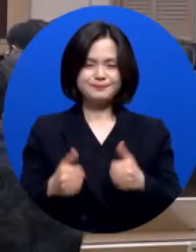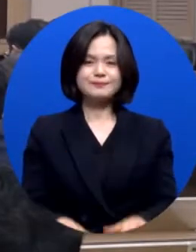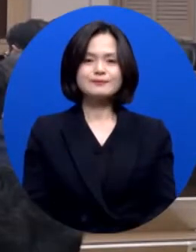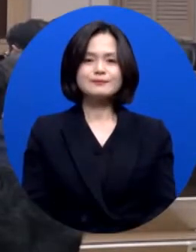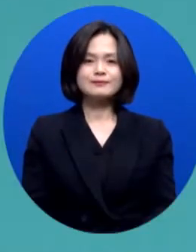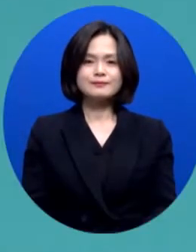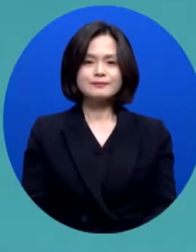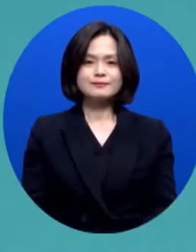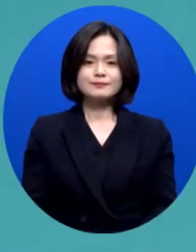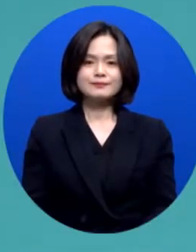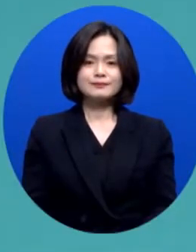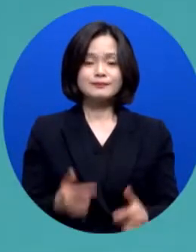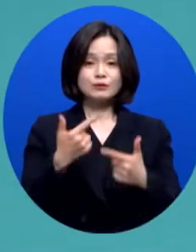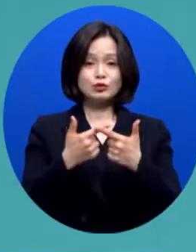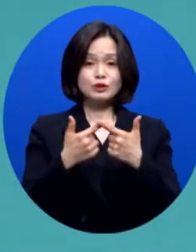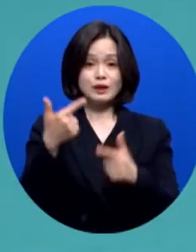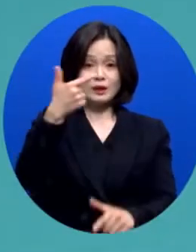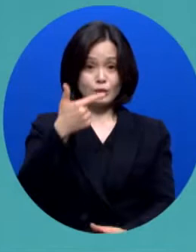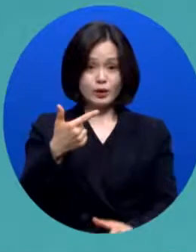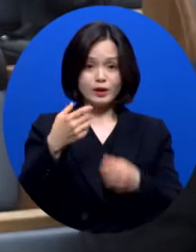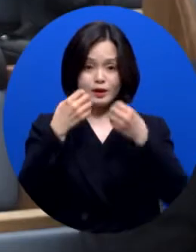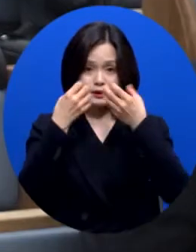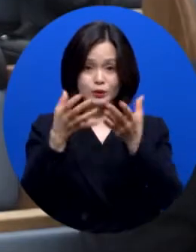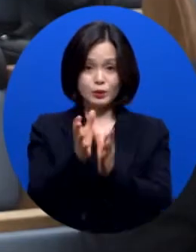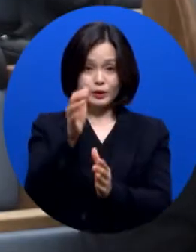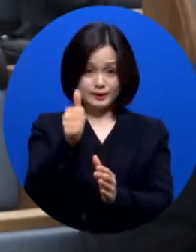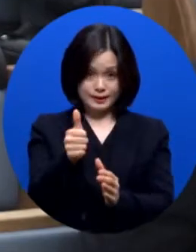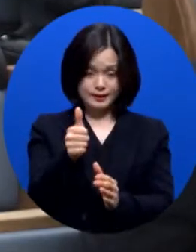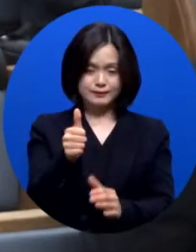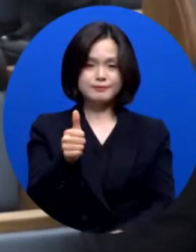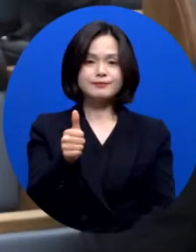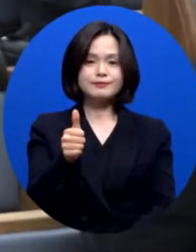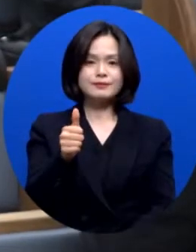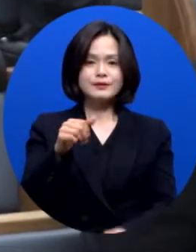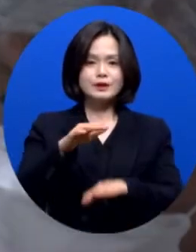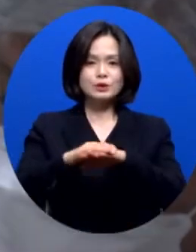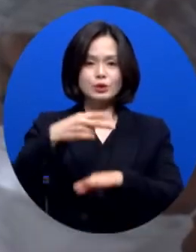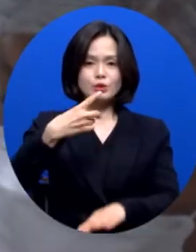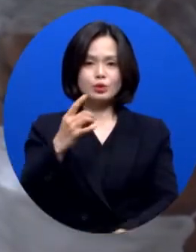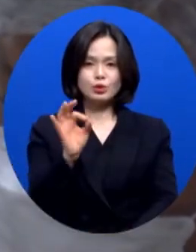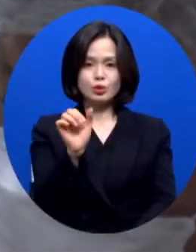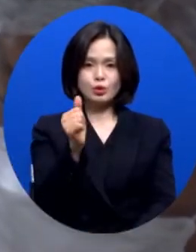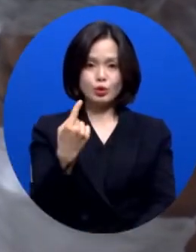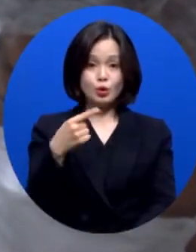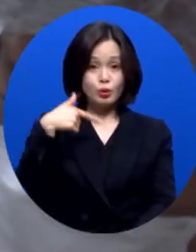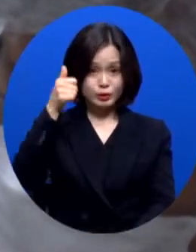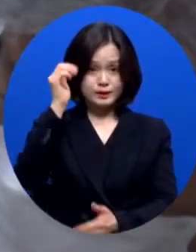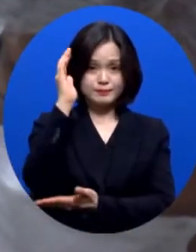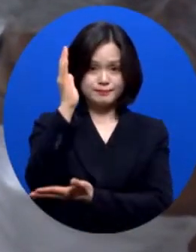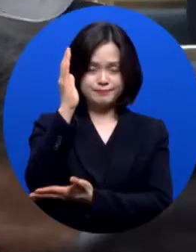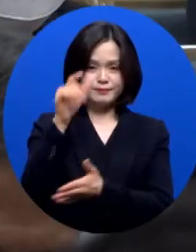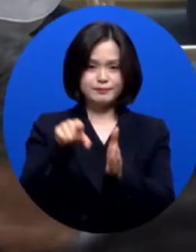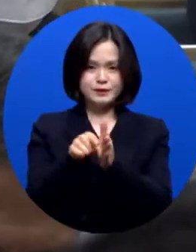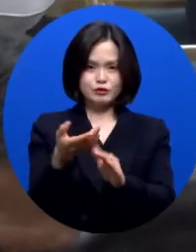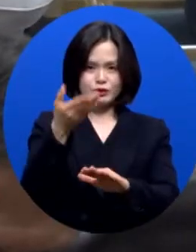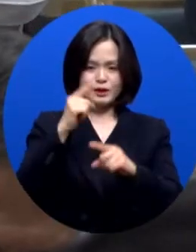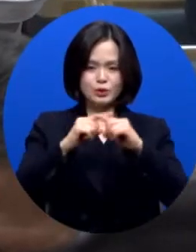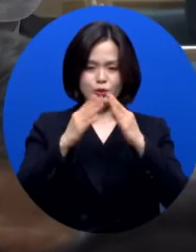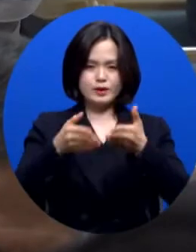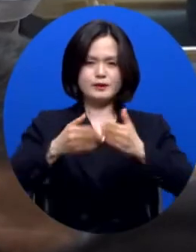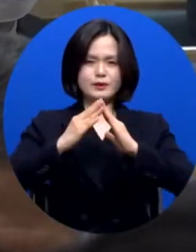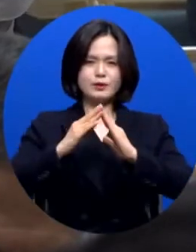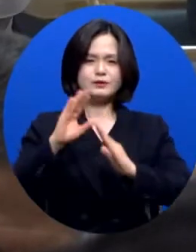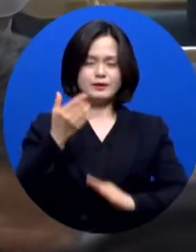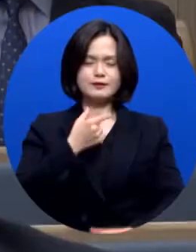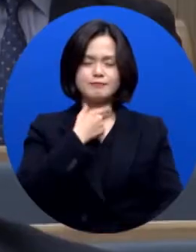예장합동 부산노회 에서 신임 노벨 의장으로 추대된 동삼 교패 손 동부 목사는 믿음이 의 교회가 세워지기를 소망한다 며